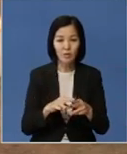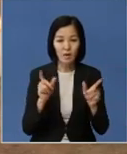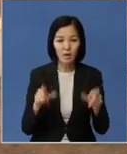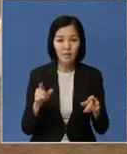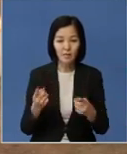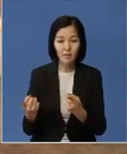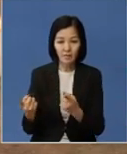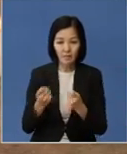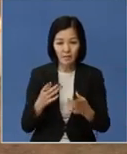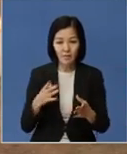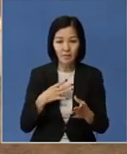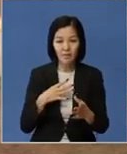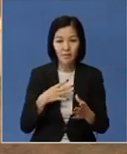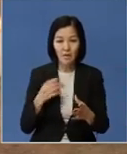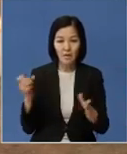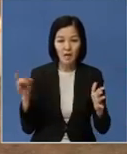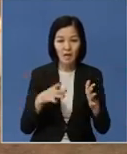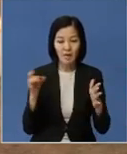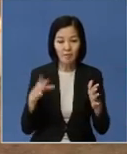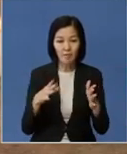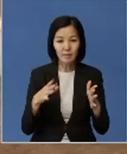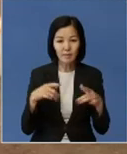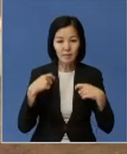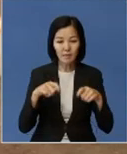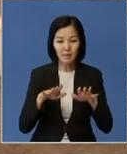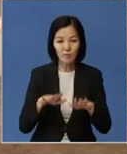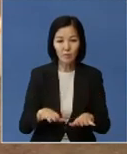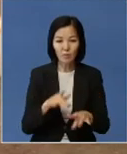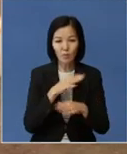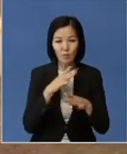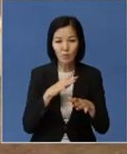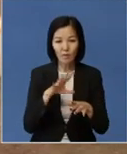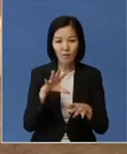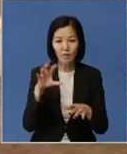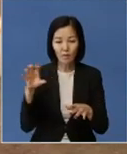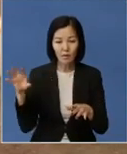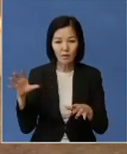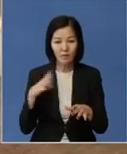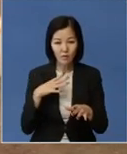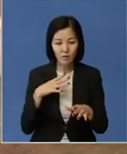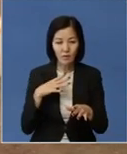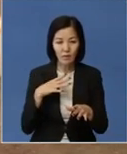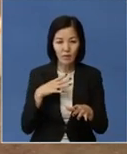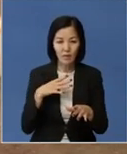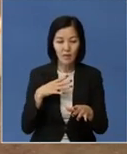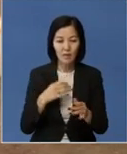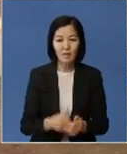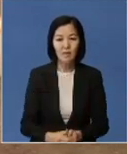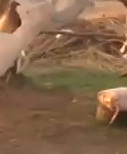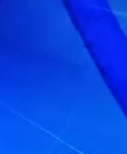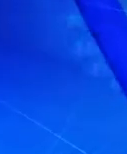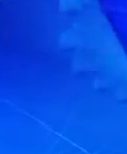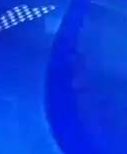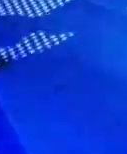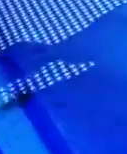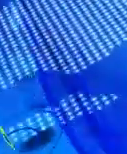тартамыз. Өзіміздің қарбыз сататын орнымыз осы. Мұнда адамдар көптеп келіп, суретке түсіп, демалып алады. Әрине, құрғол шықпайды.